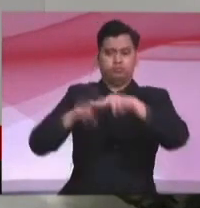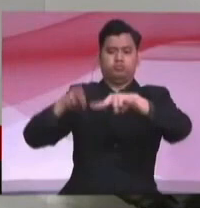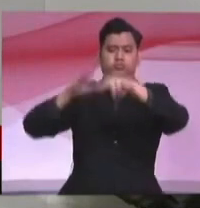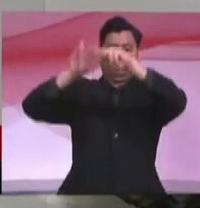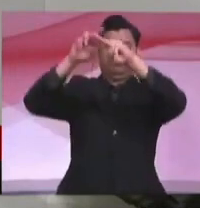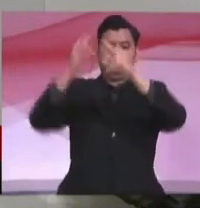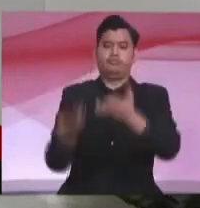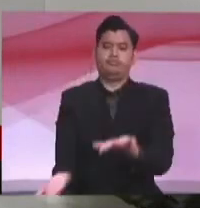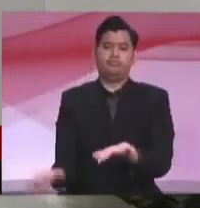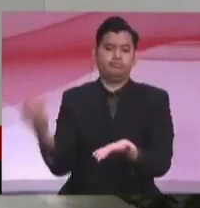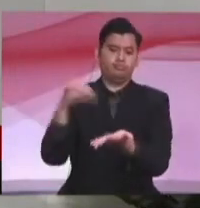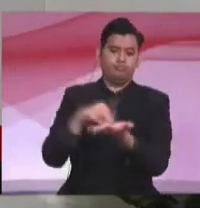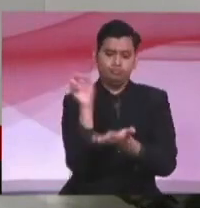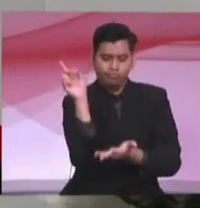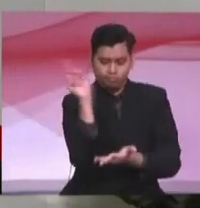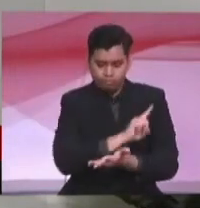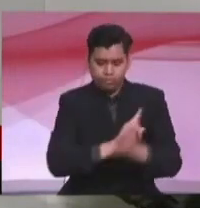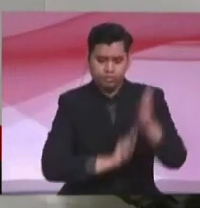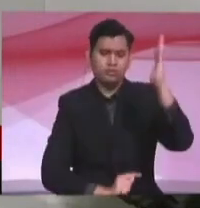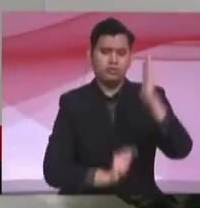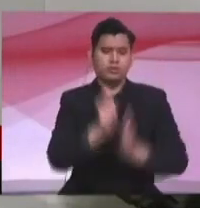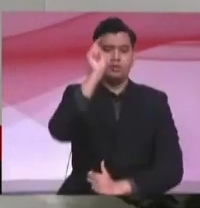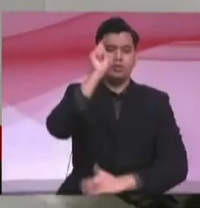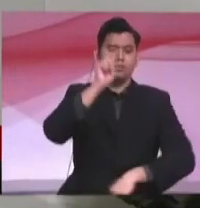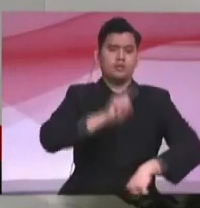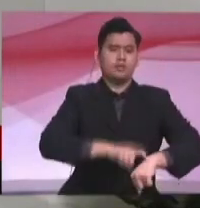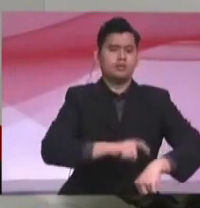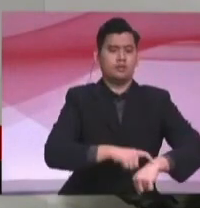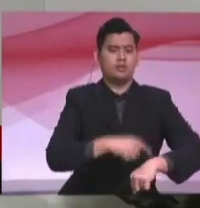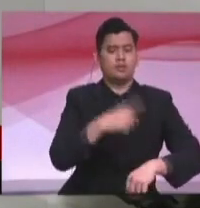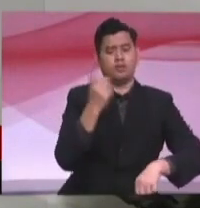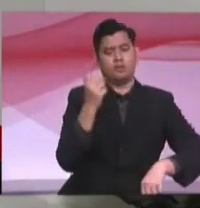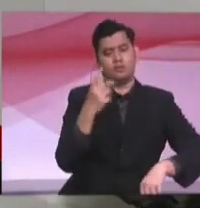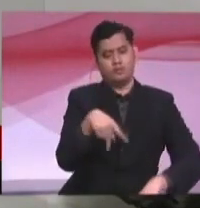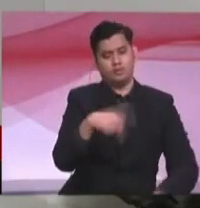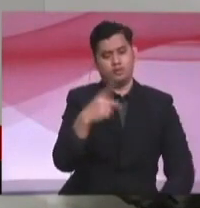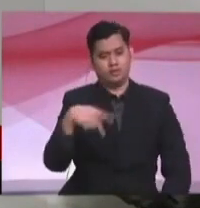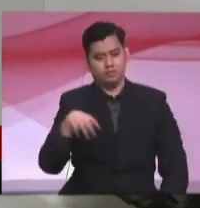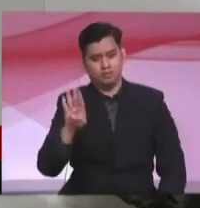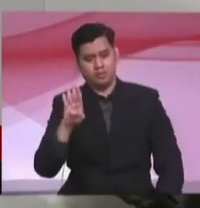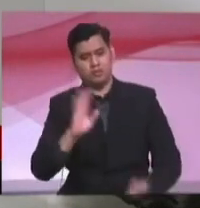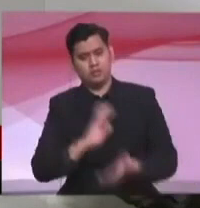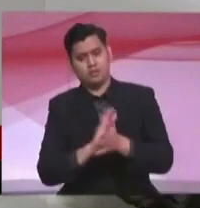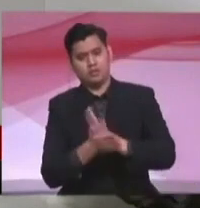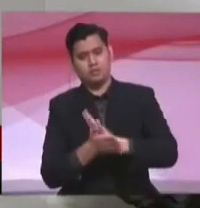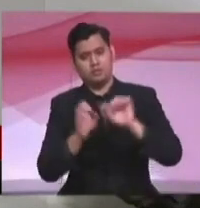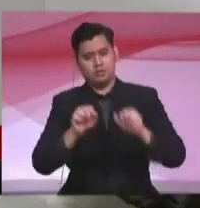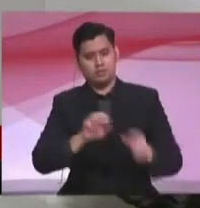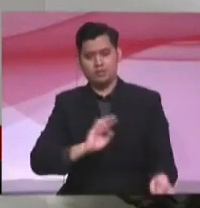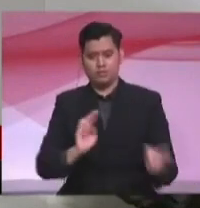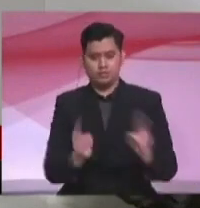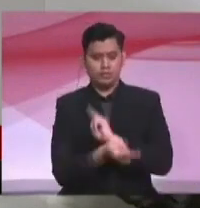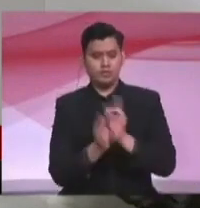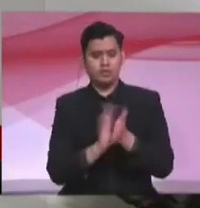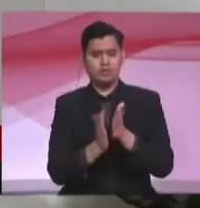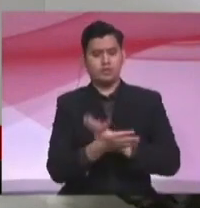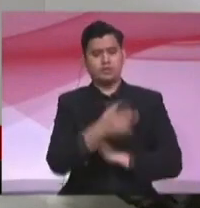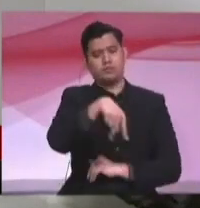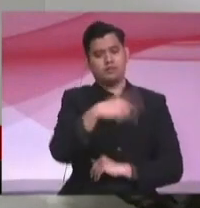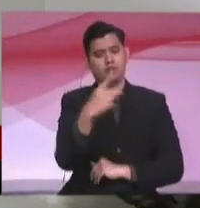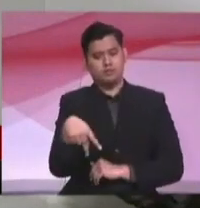memuncak lagi, jauh lebih tinggi daripada waktu PKPB negeri tersebut, mungkin boleh berubah menjadi